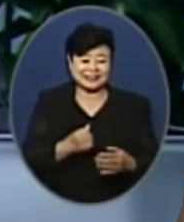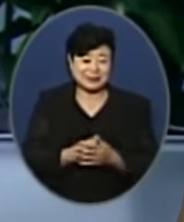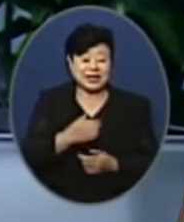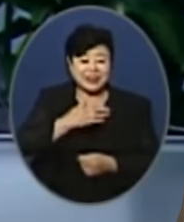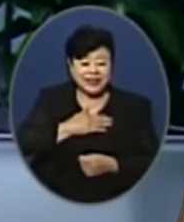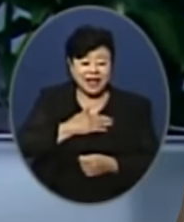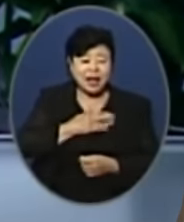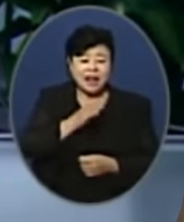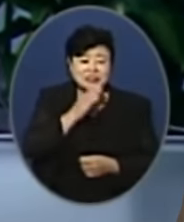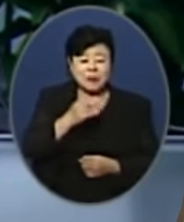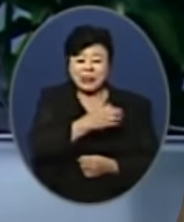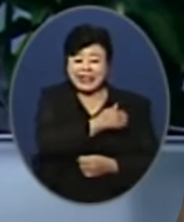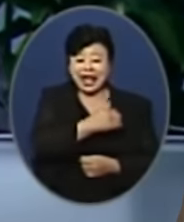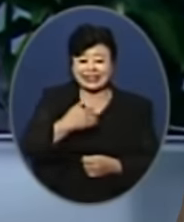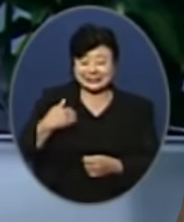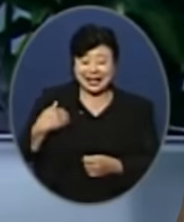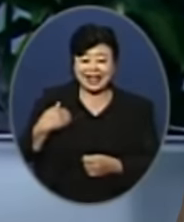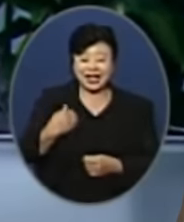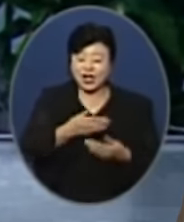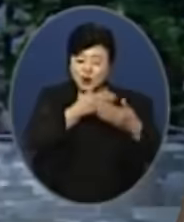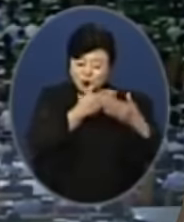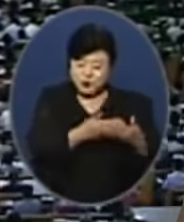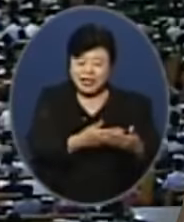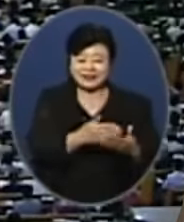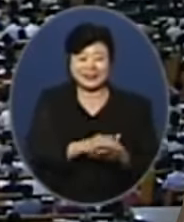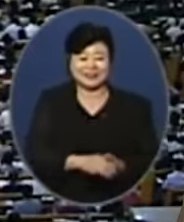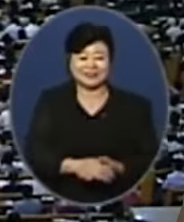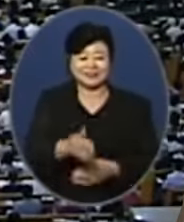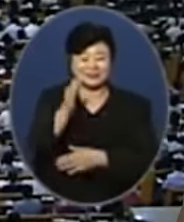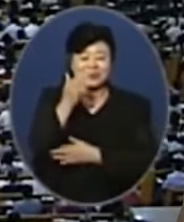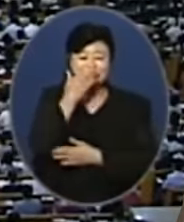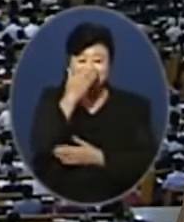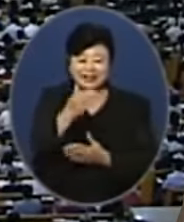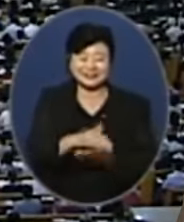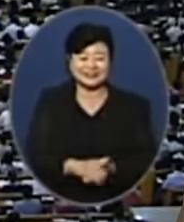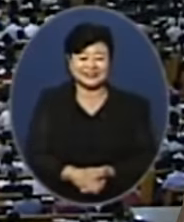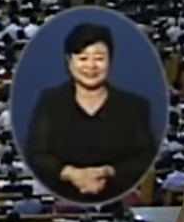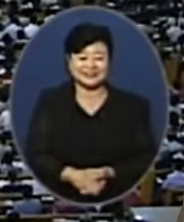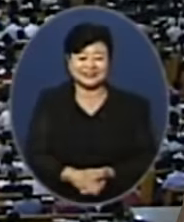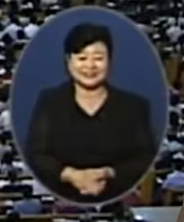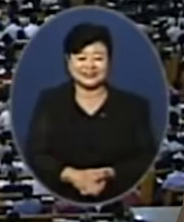내가 얼마나 당당하고 귀한 것이라는 것을 여러분 알 수 있지 않습니까?